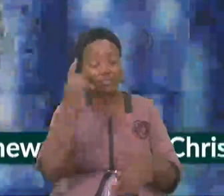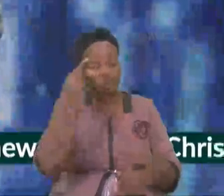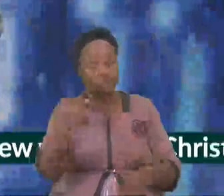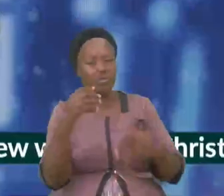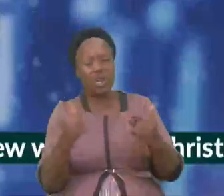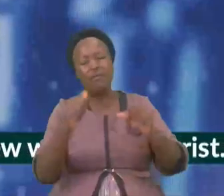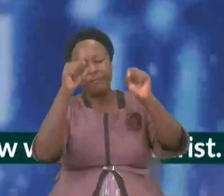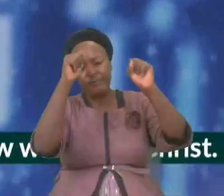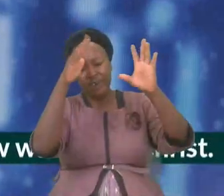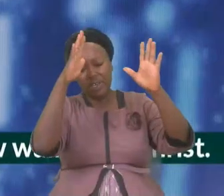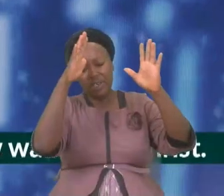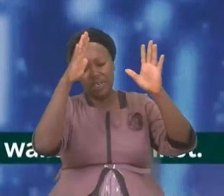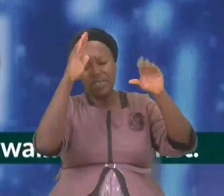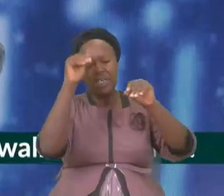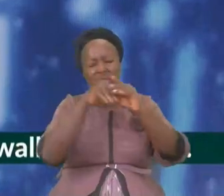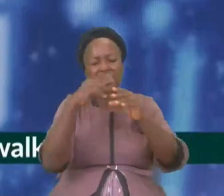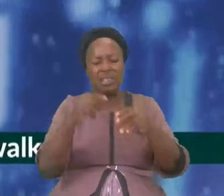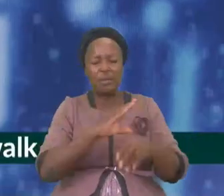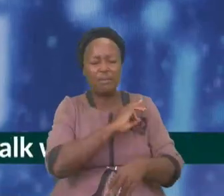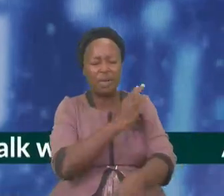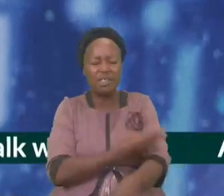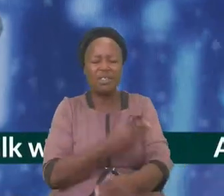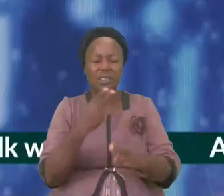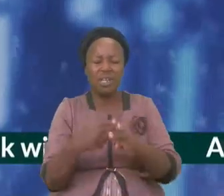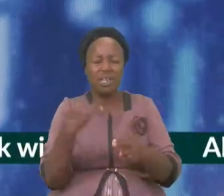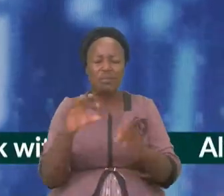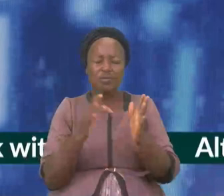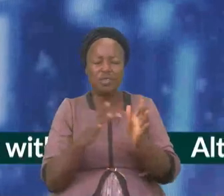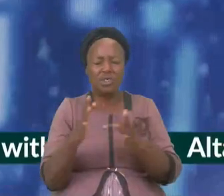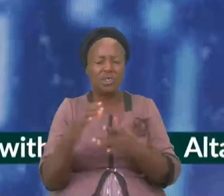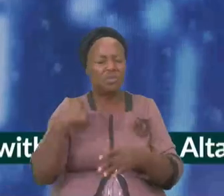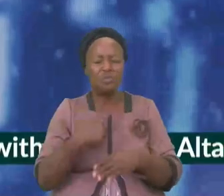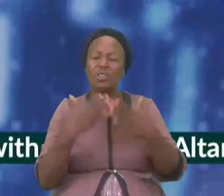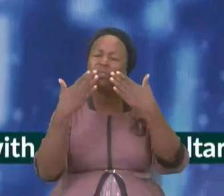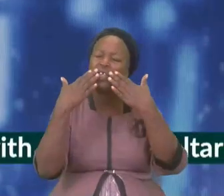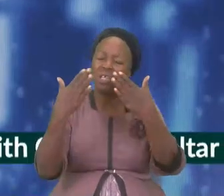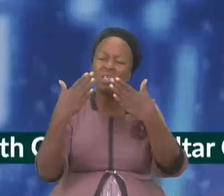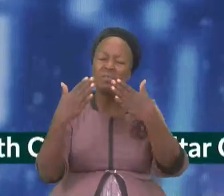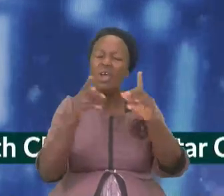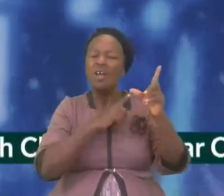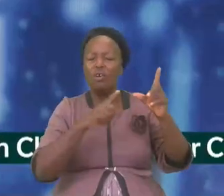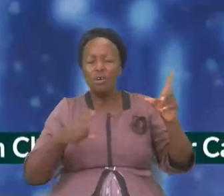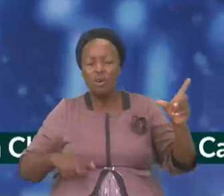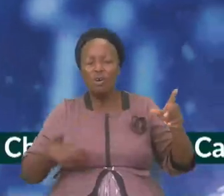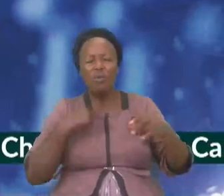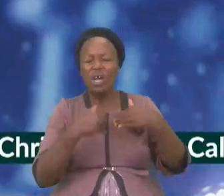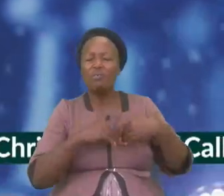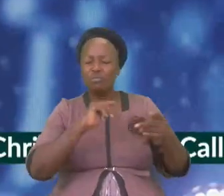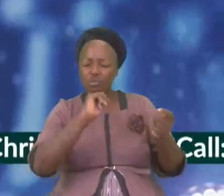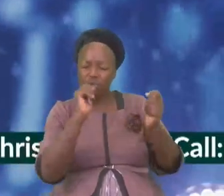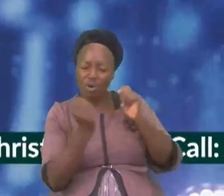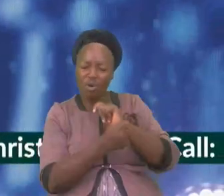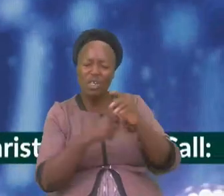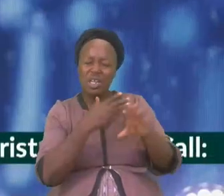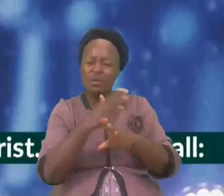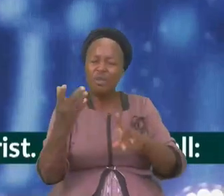prière pour vous. Père, au nom puissant de Jésus, nous te remercions. Seigneur, nous nous sommes